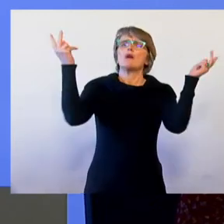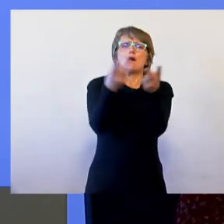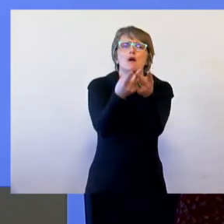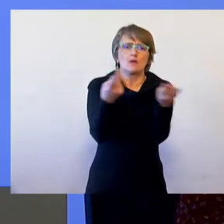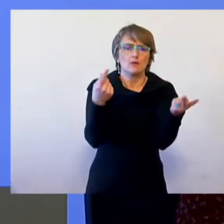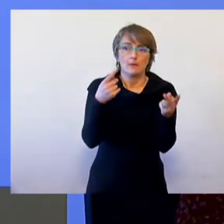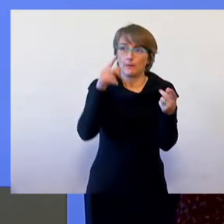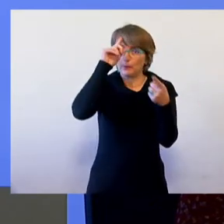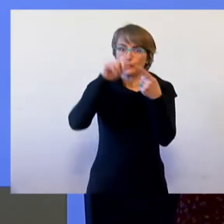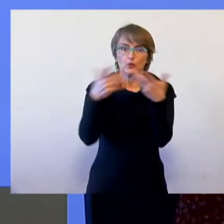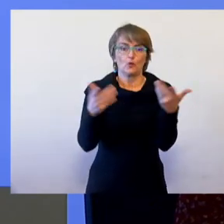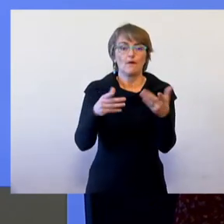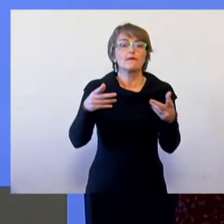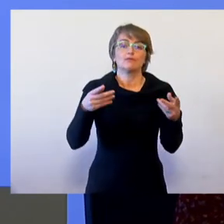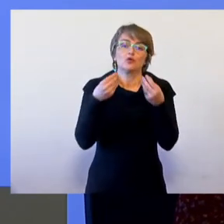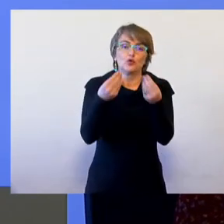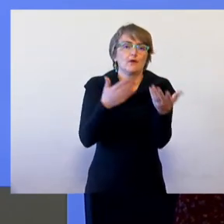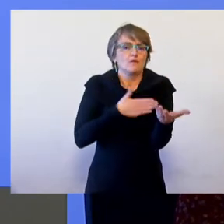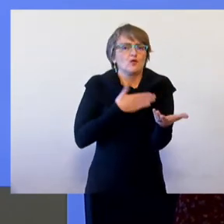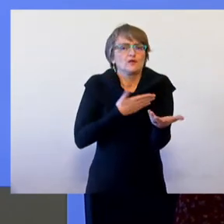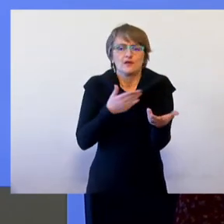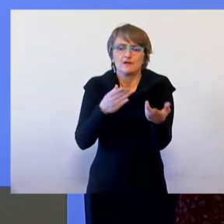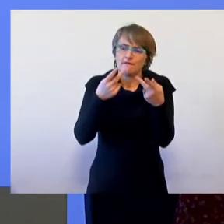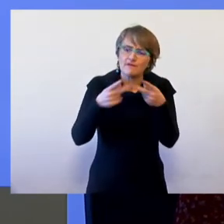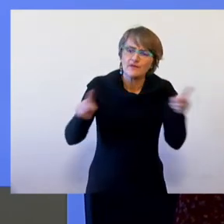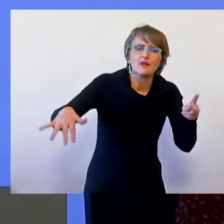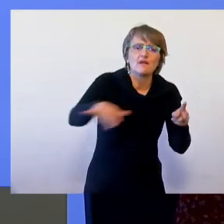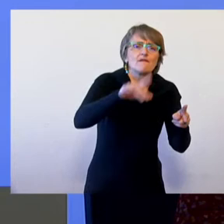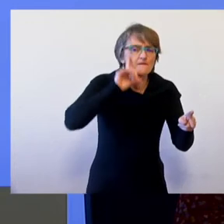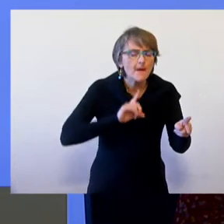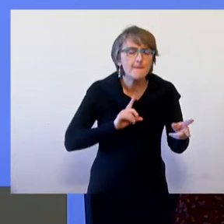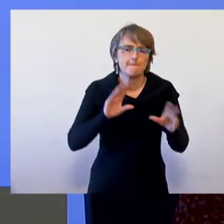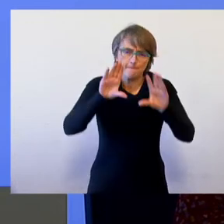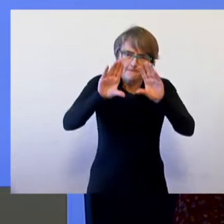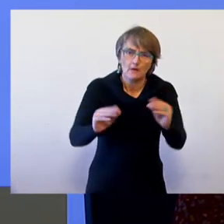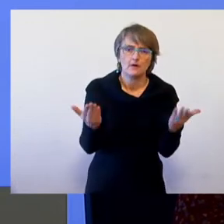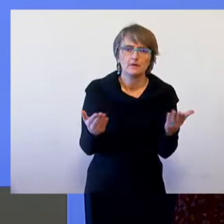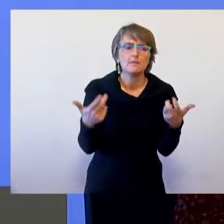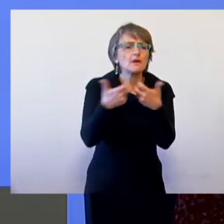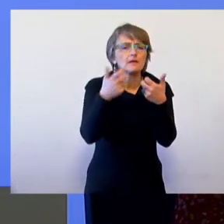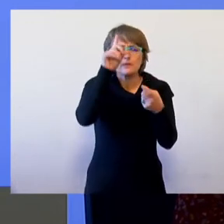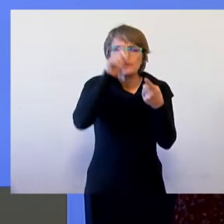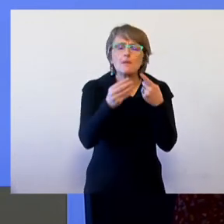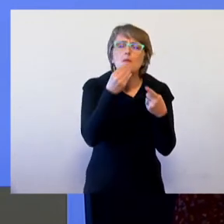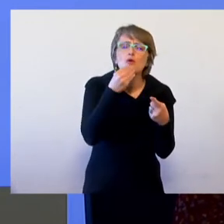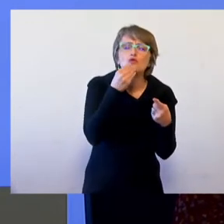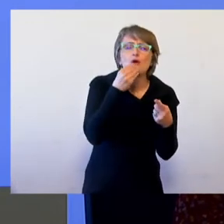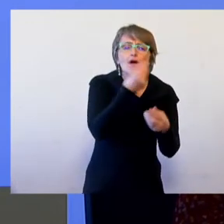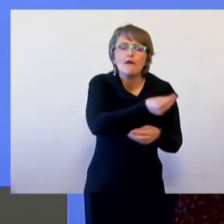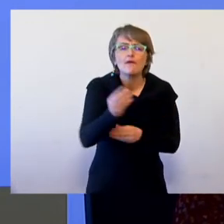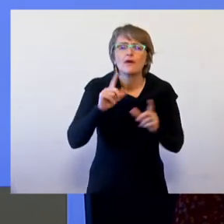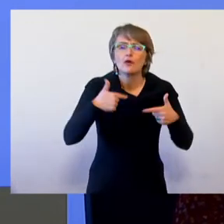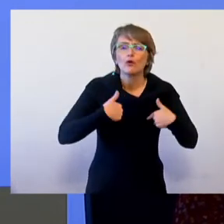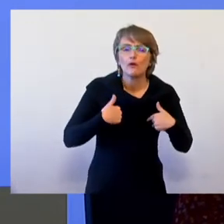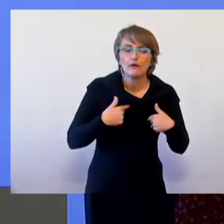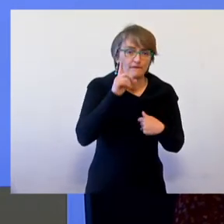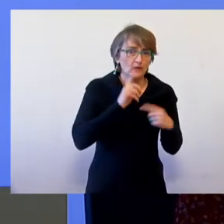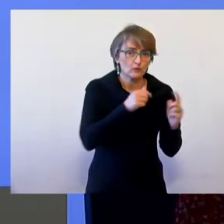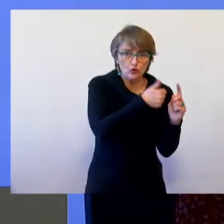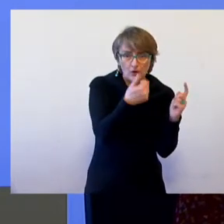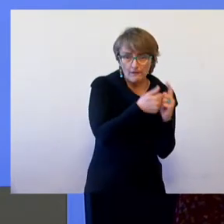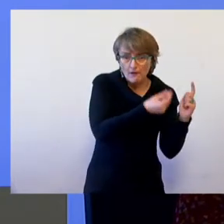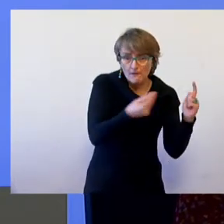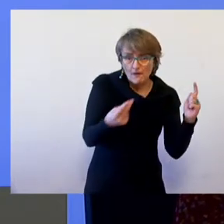de la place des femmes dans la ville. Je parlais tout à l'heure de la tarification à la cantine pour les femmes seules avec enfants. Je voudrais évoquer